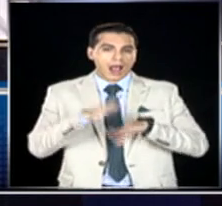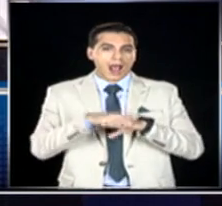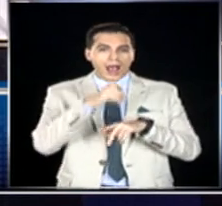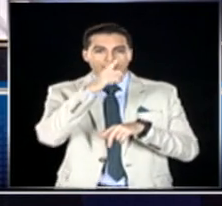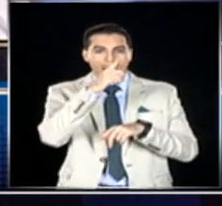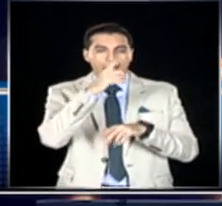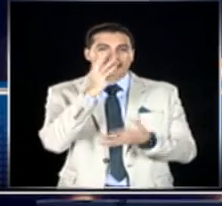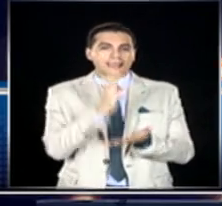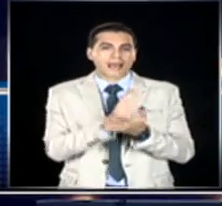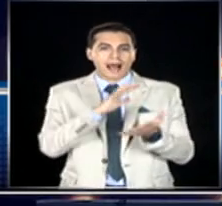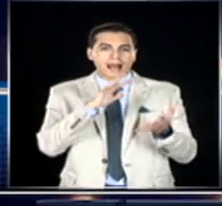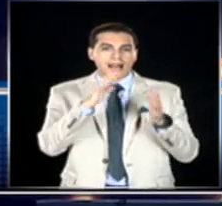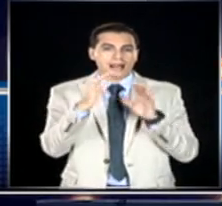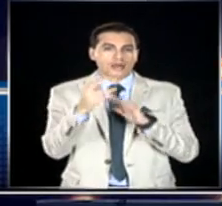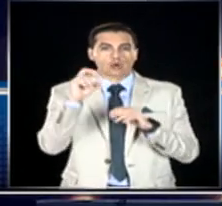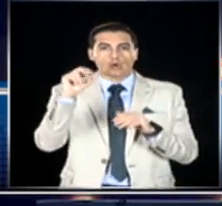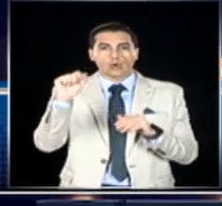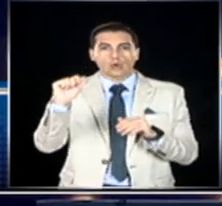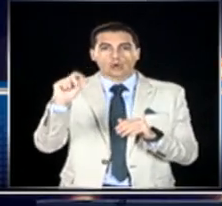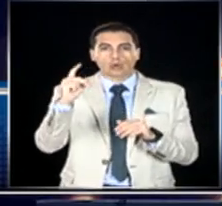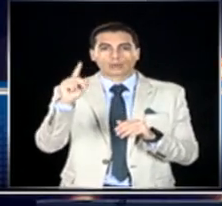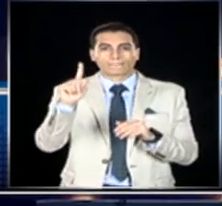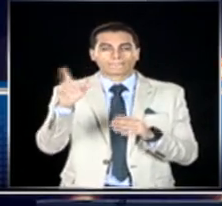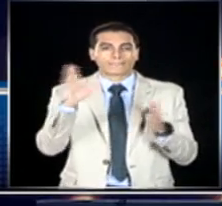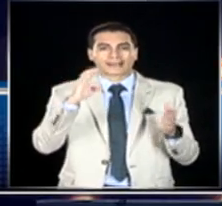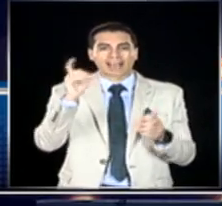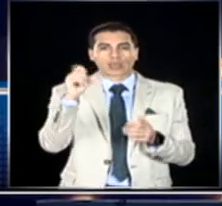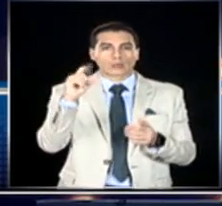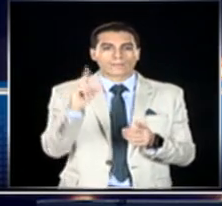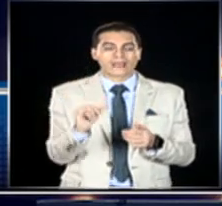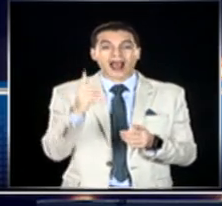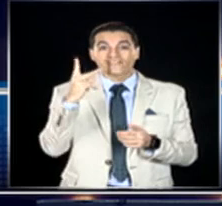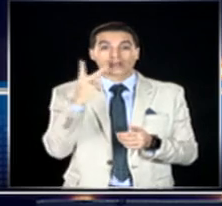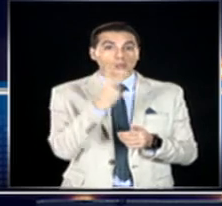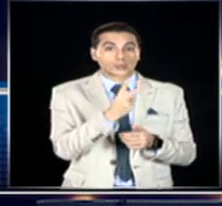القطب الجنوبي. 2002 حصلت على رتبة